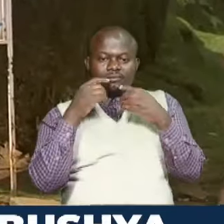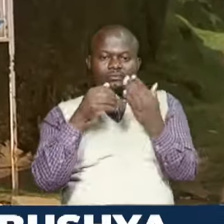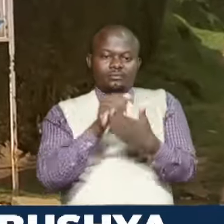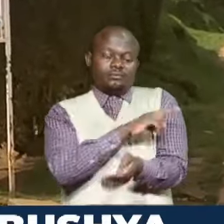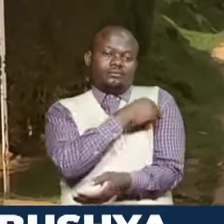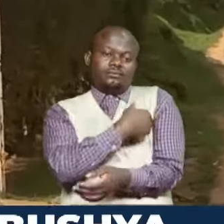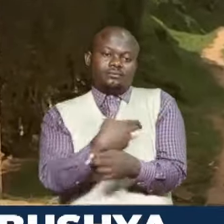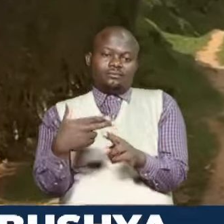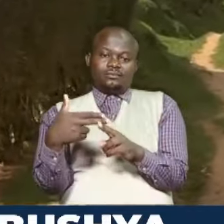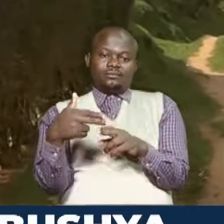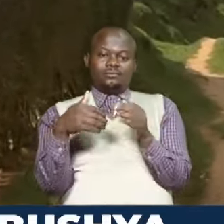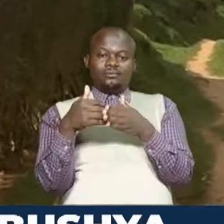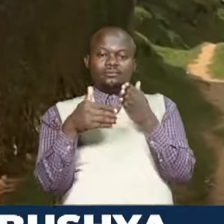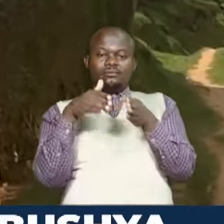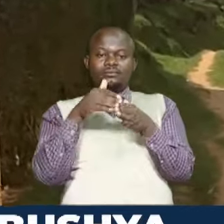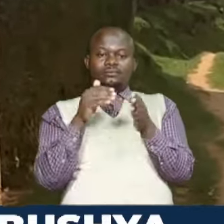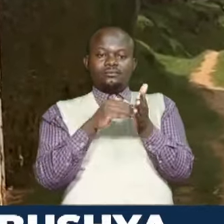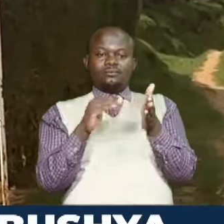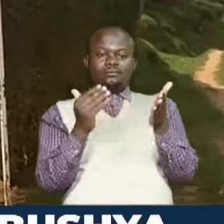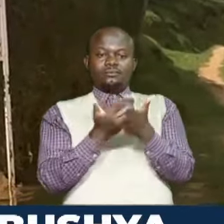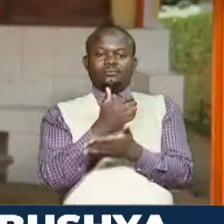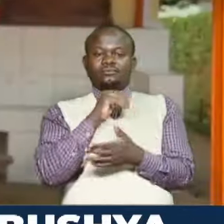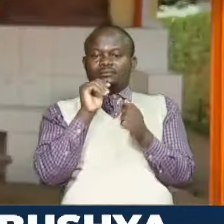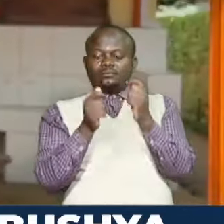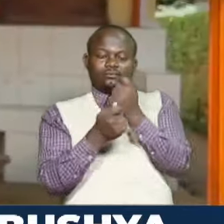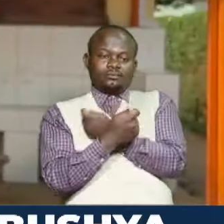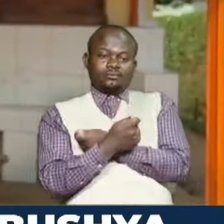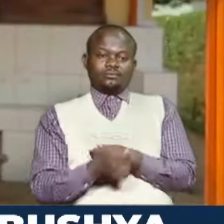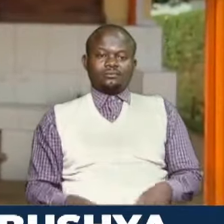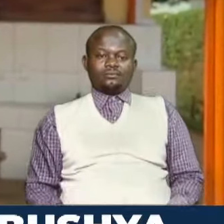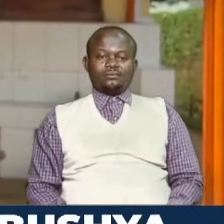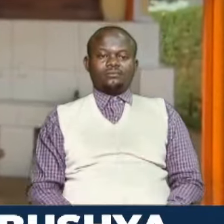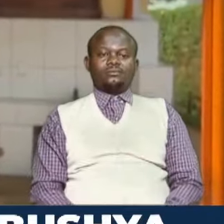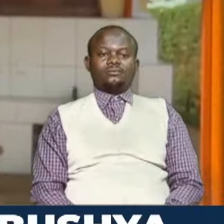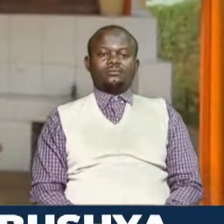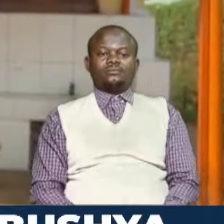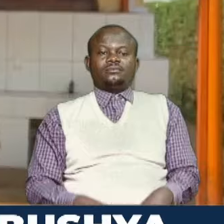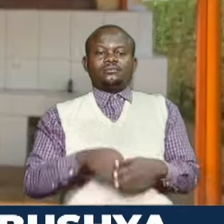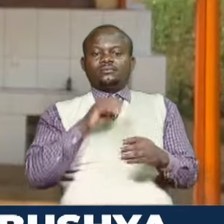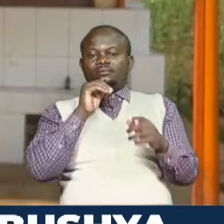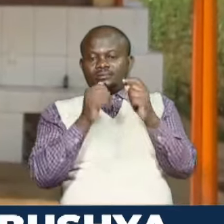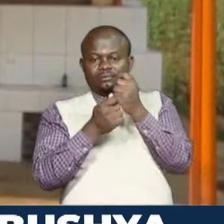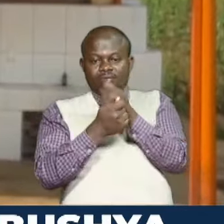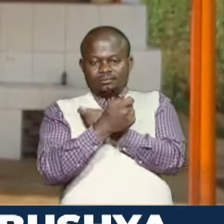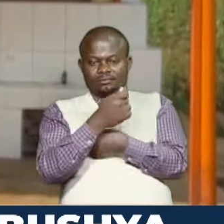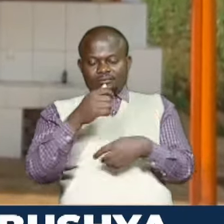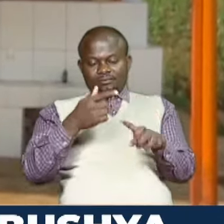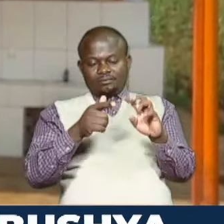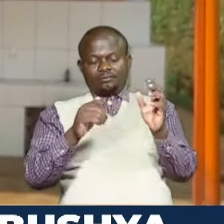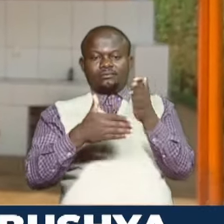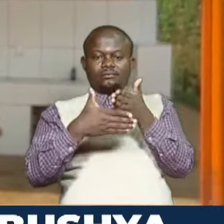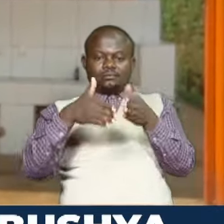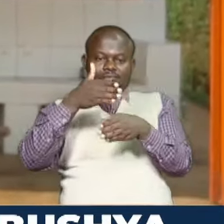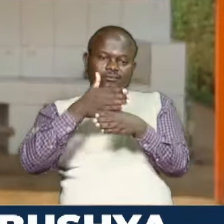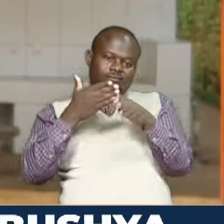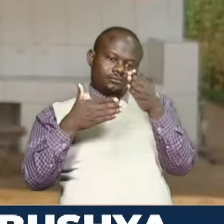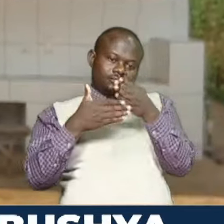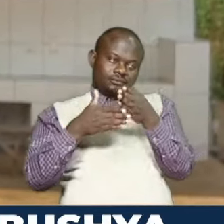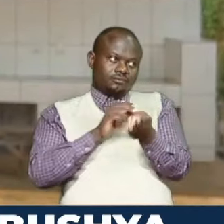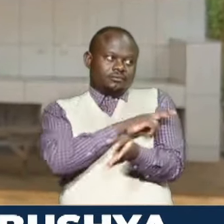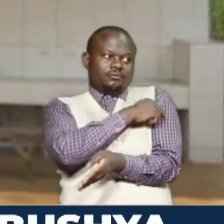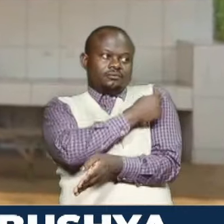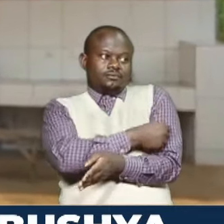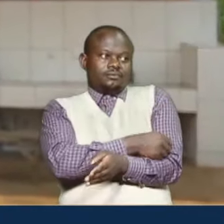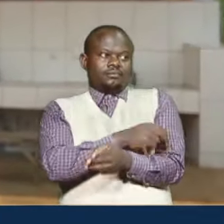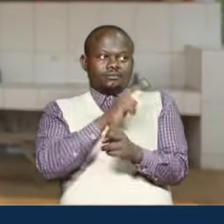aha bigiye kubakwa bundi bushya si ukubivugurura ntabwo ari no kubivugura ahubwo ni ukuzubaka ni bitaro umukuru